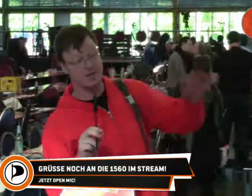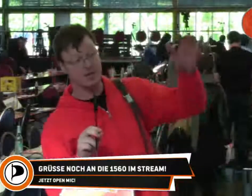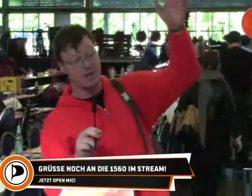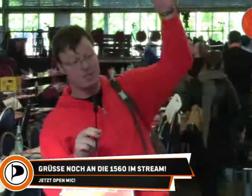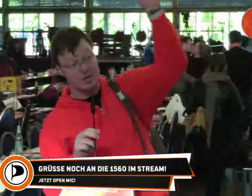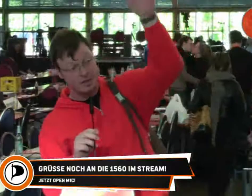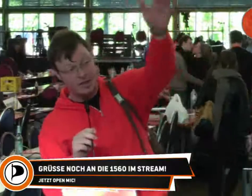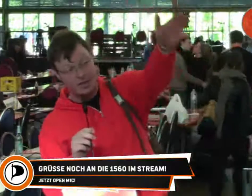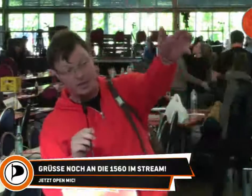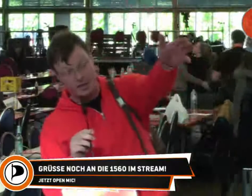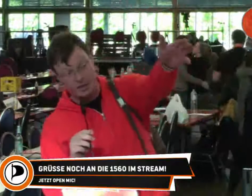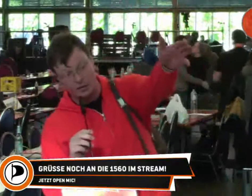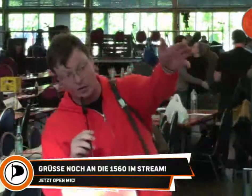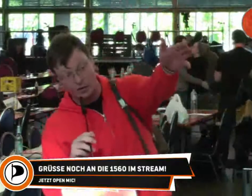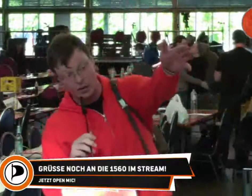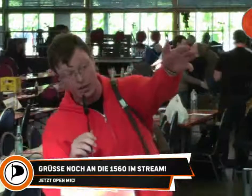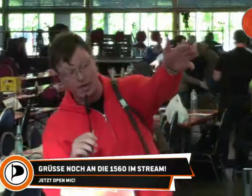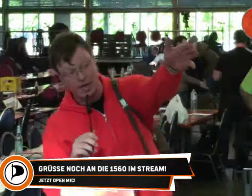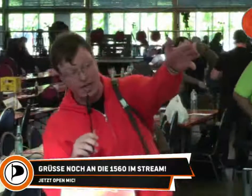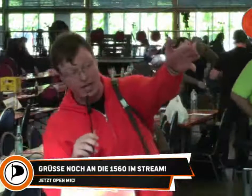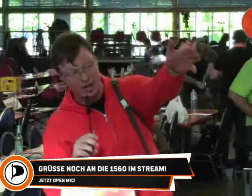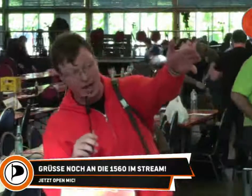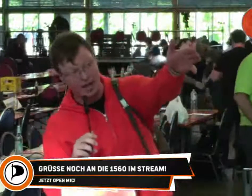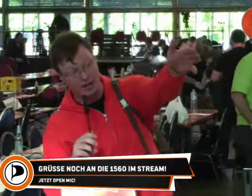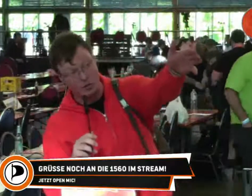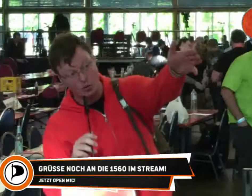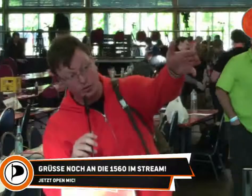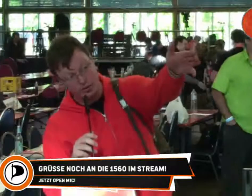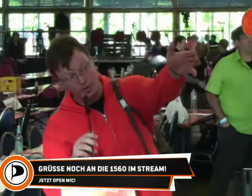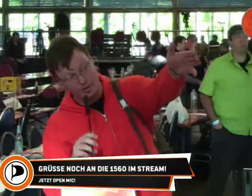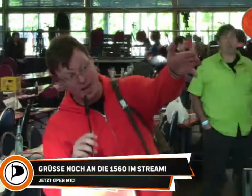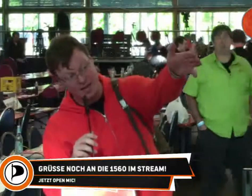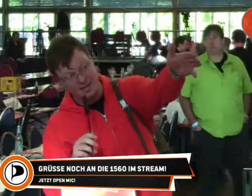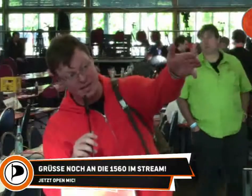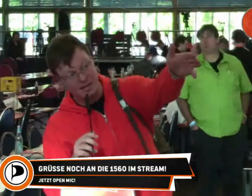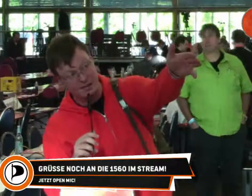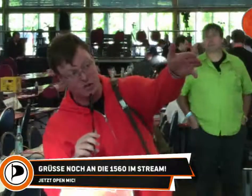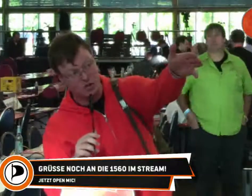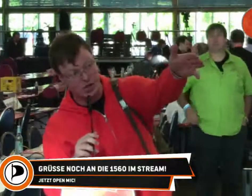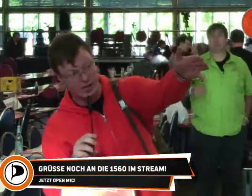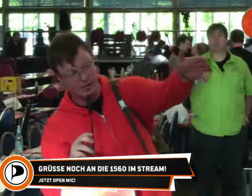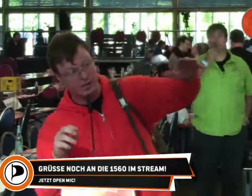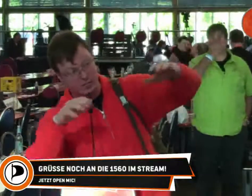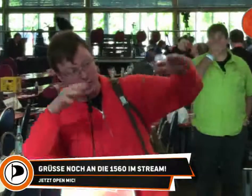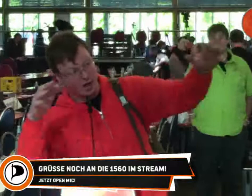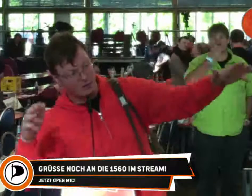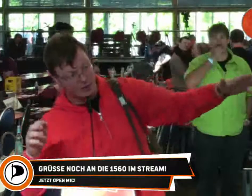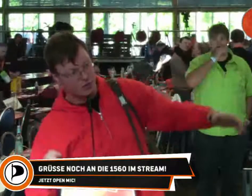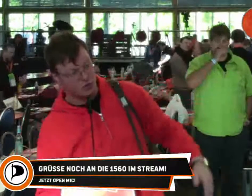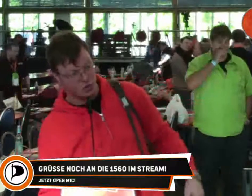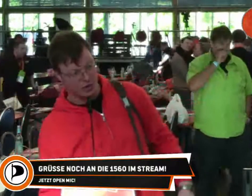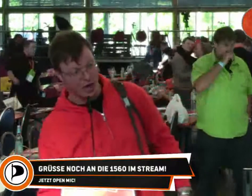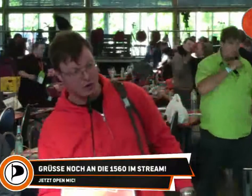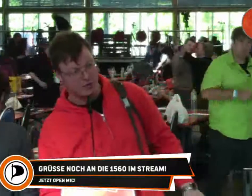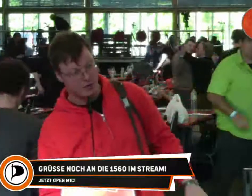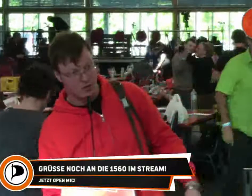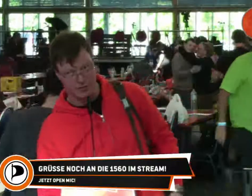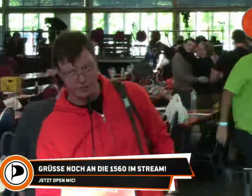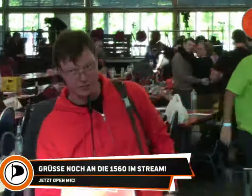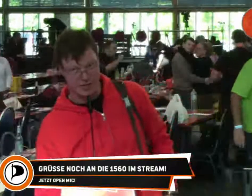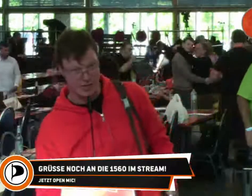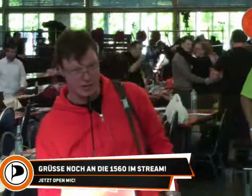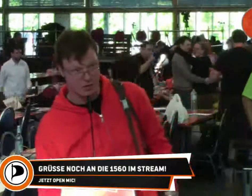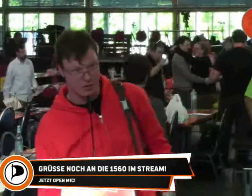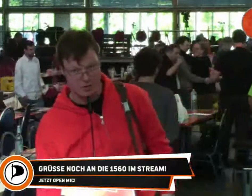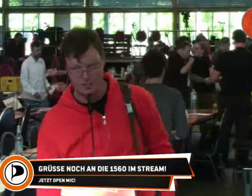kabelzeugs bitte in die vordere linke Ecke unter dem Erste Hilfe Schild machen wir dort einen schönen Haufen